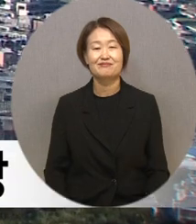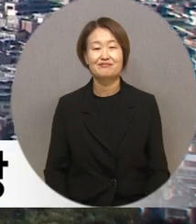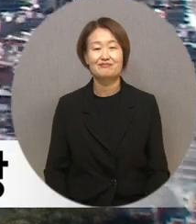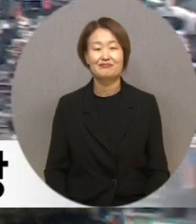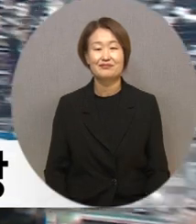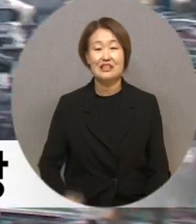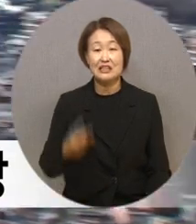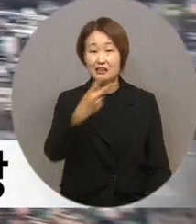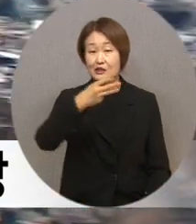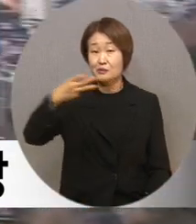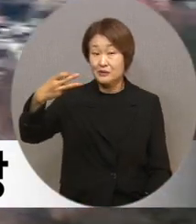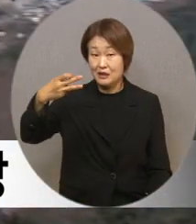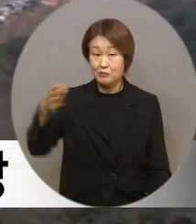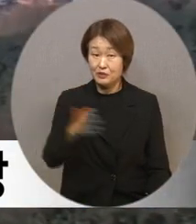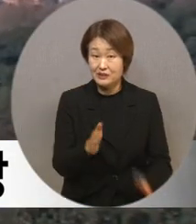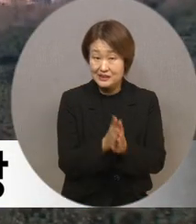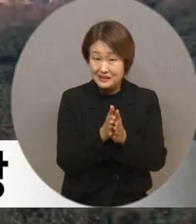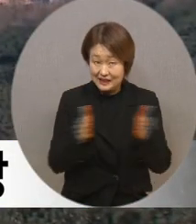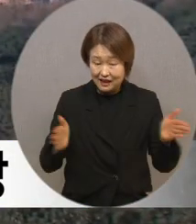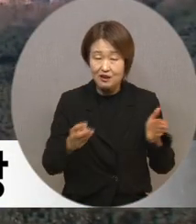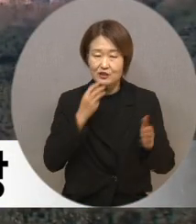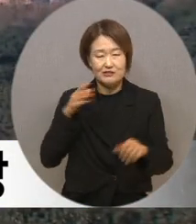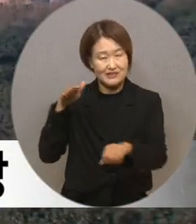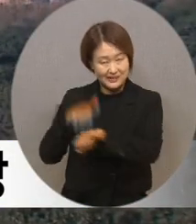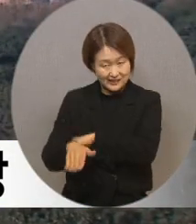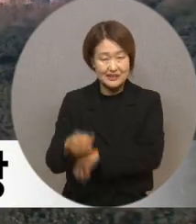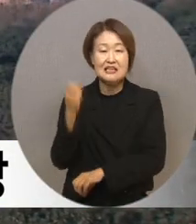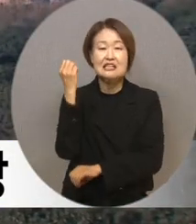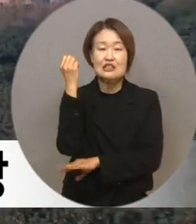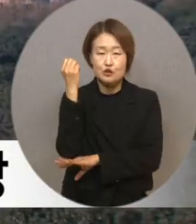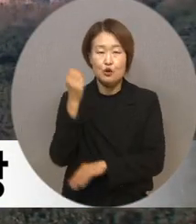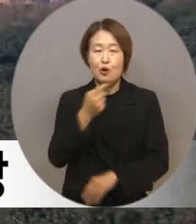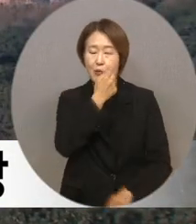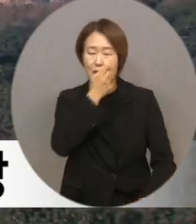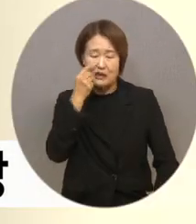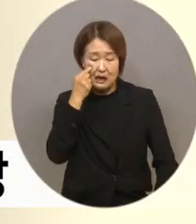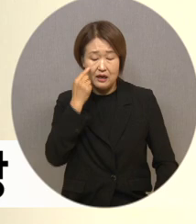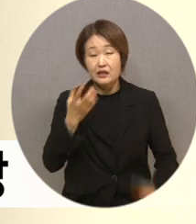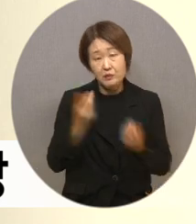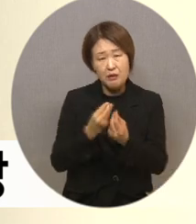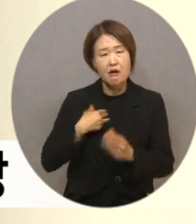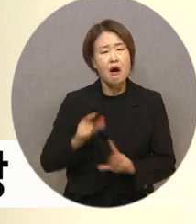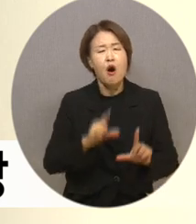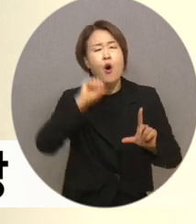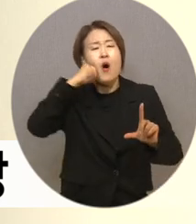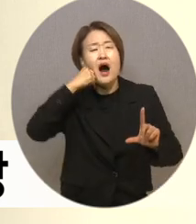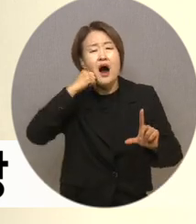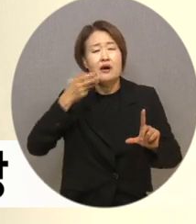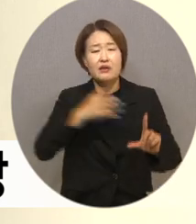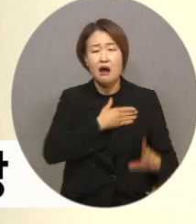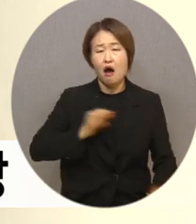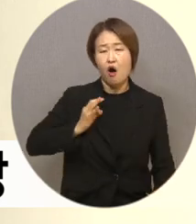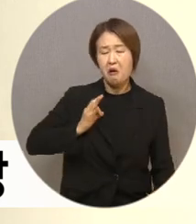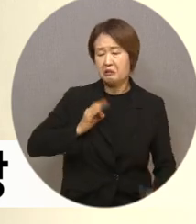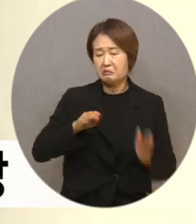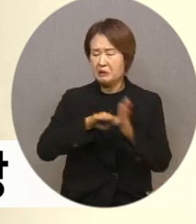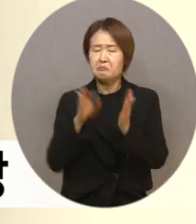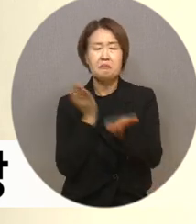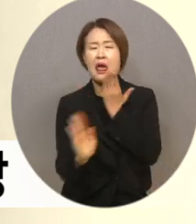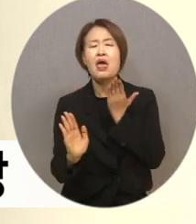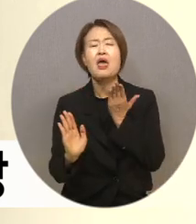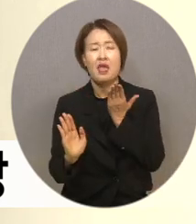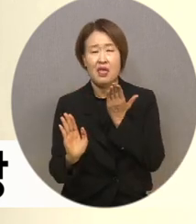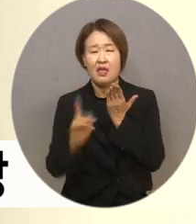지난 2013년 시작된 서울형 기초보장제도는 생활은 어려우나 국민기초생활보장제도 기준에 적합하지